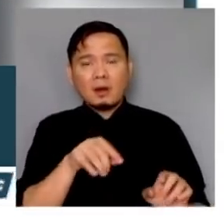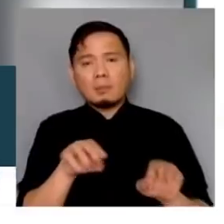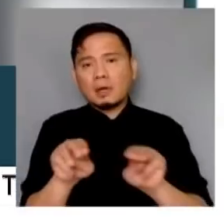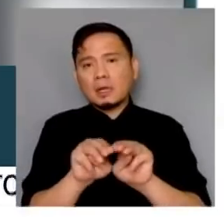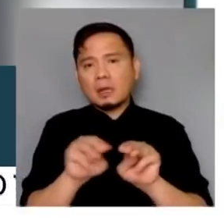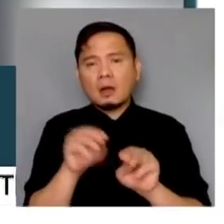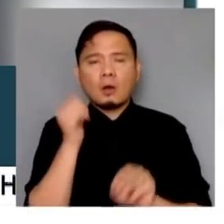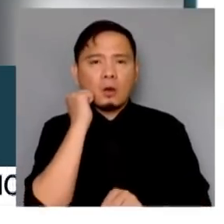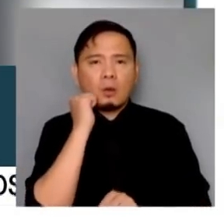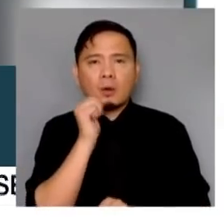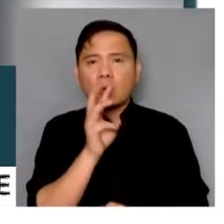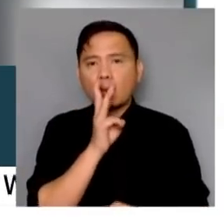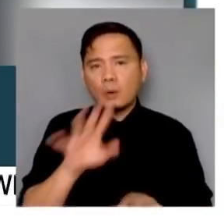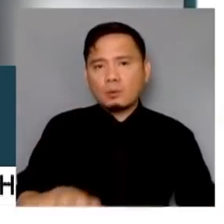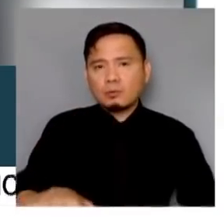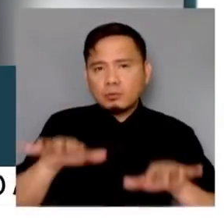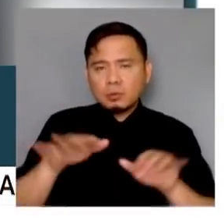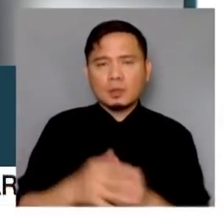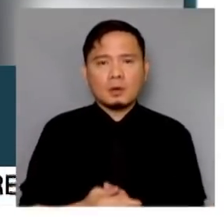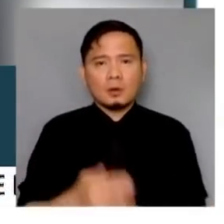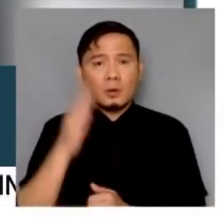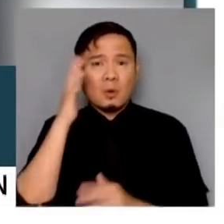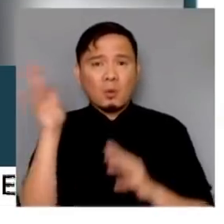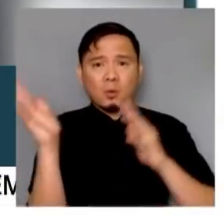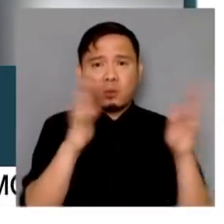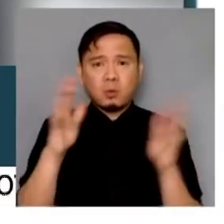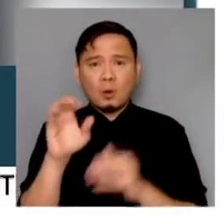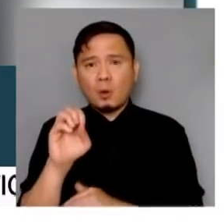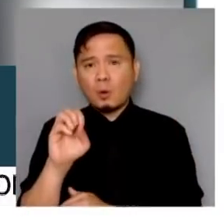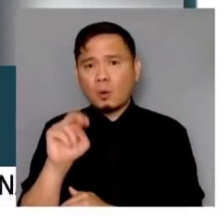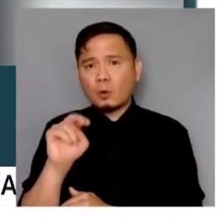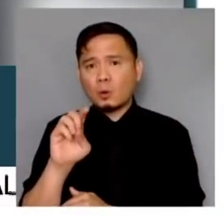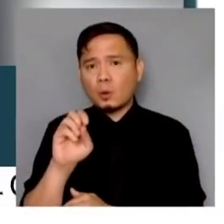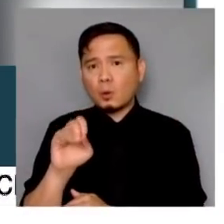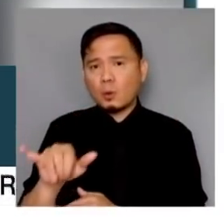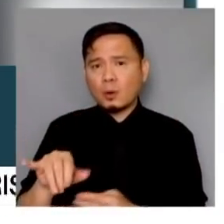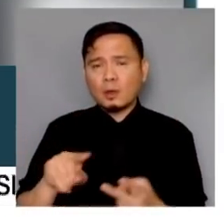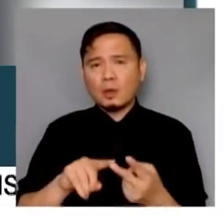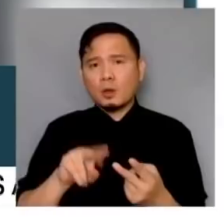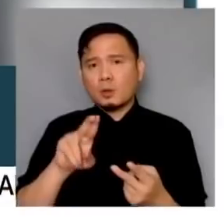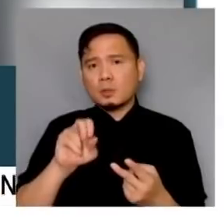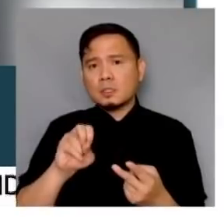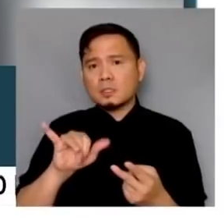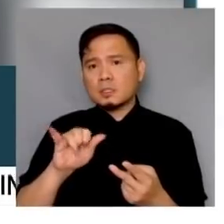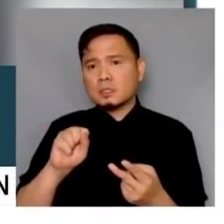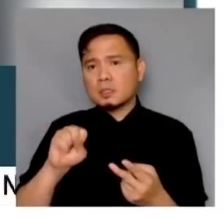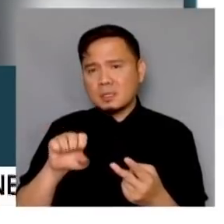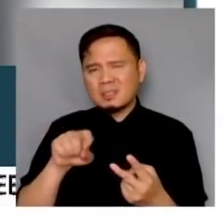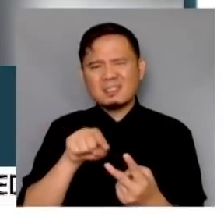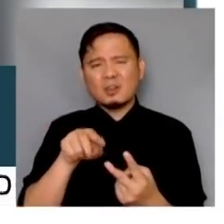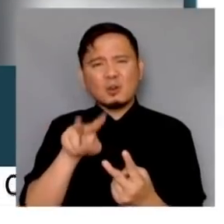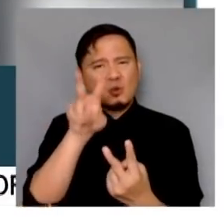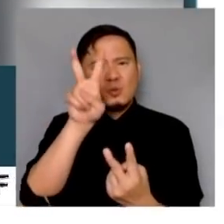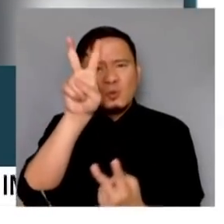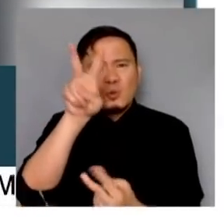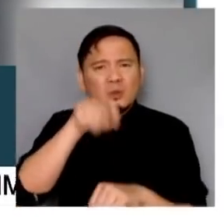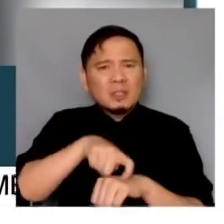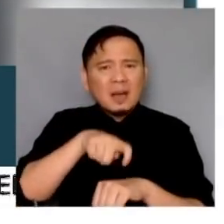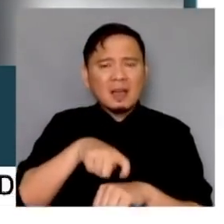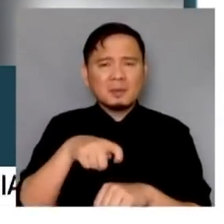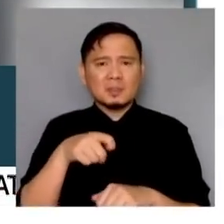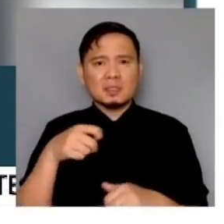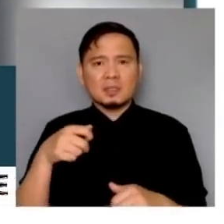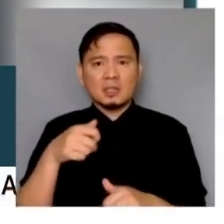So alam ko yan, yung Undoy. Tapos pati si Ulysses, 2 times in 11 years. Mm. Yung sinatawag nila na once